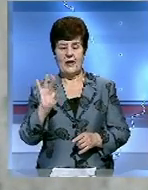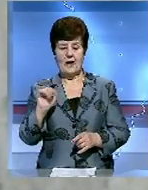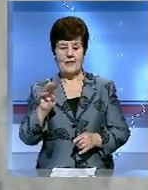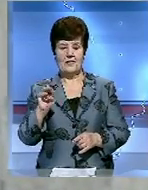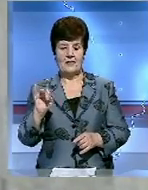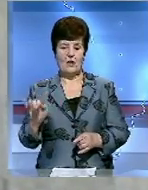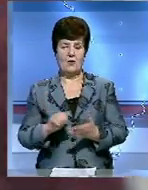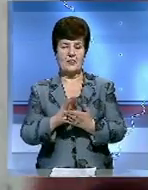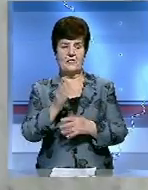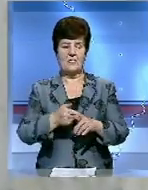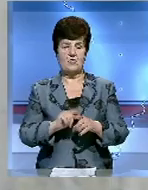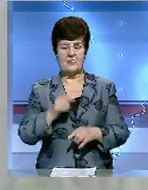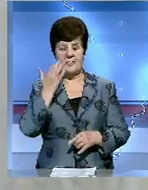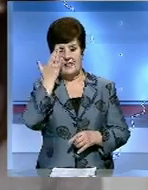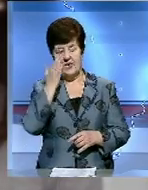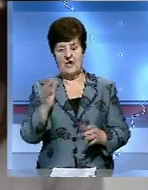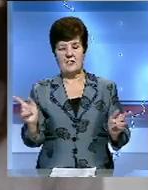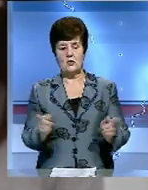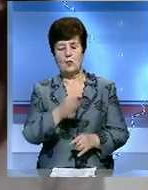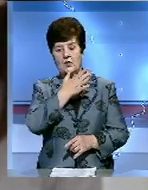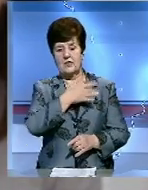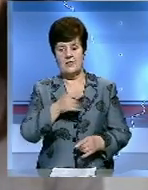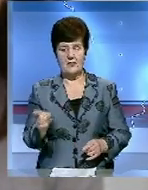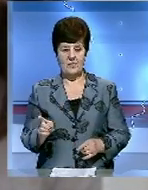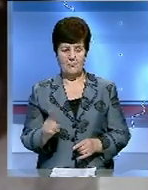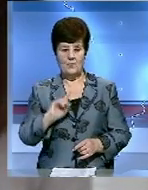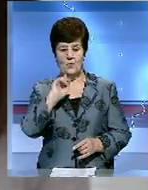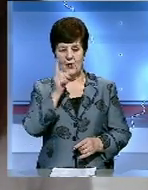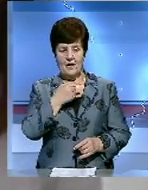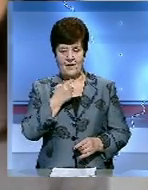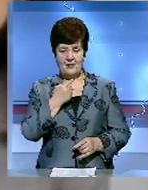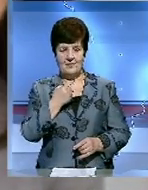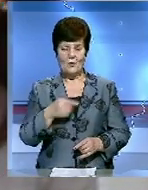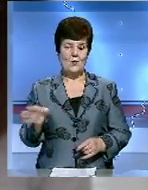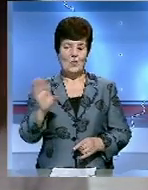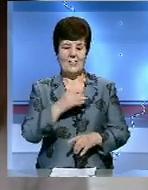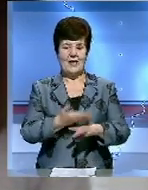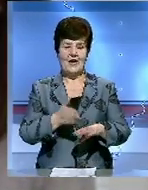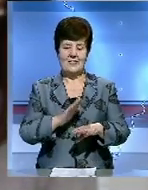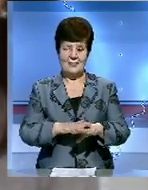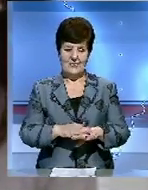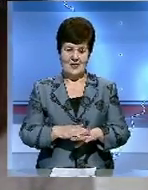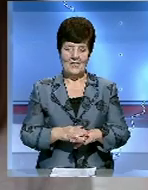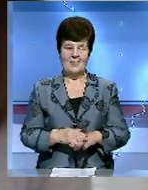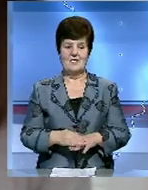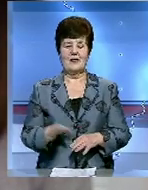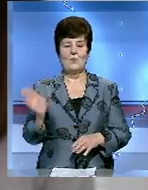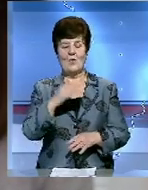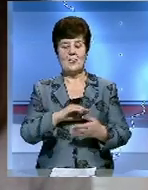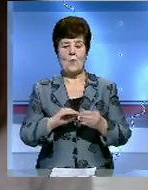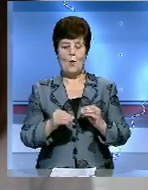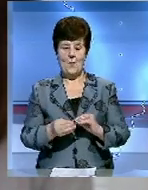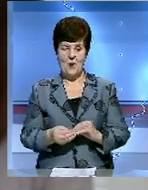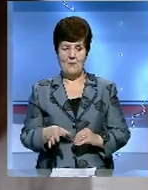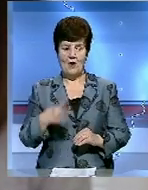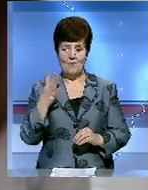această idee în scurt timp. M-am ambiționat și cu toate greutățile și cu toate problemele care au fost, am mers